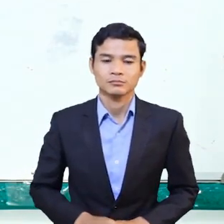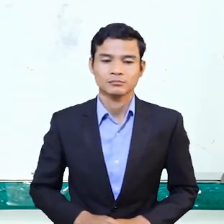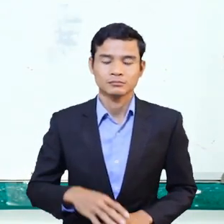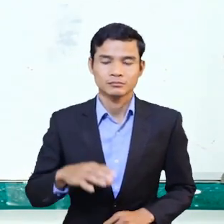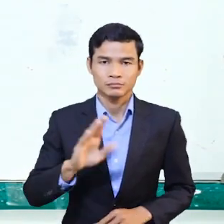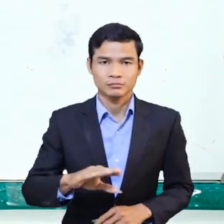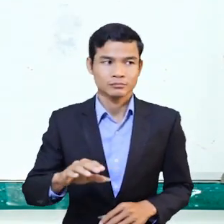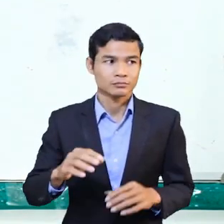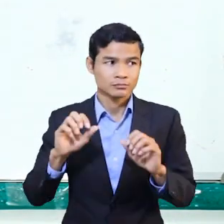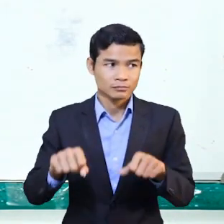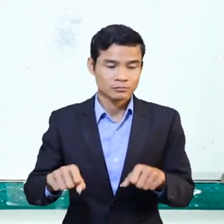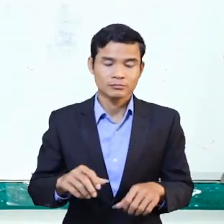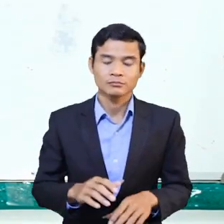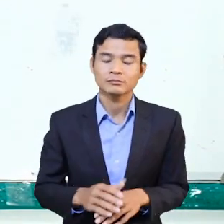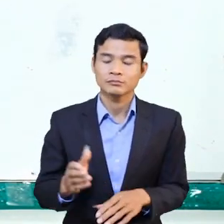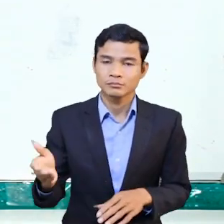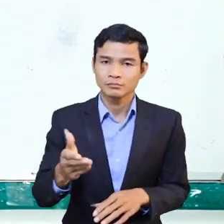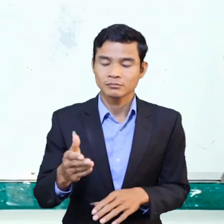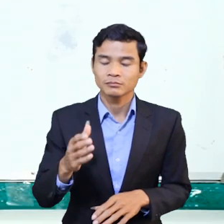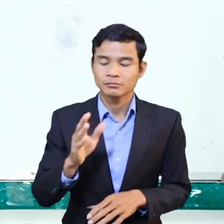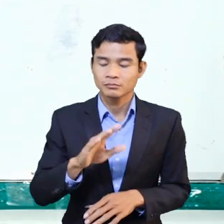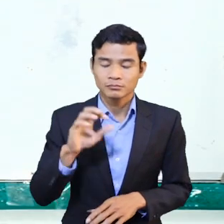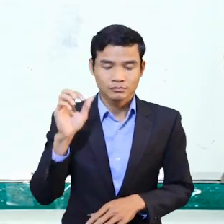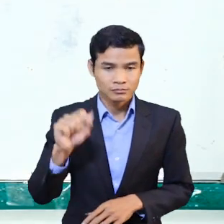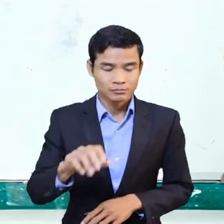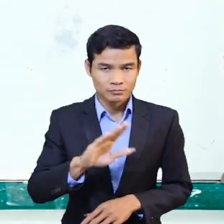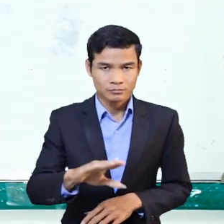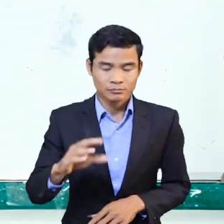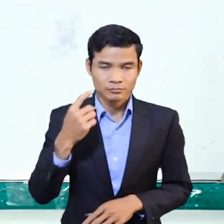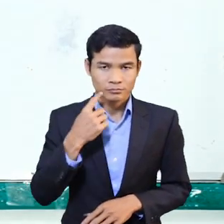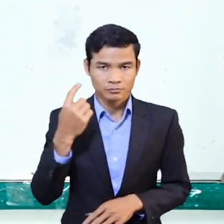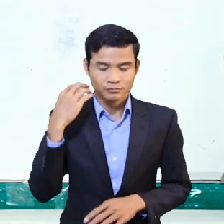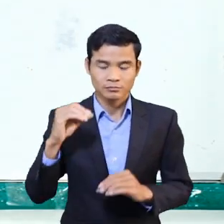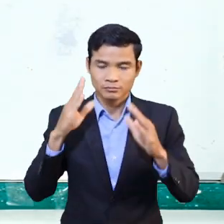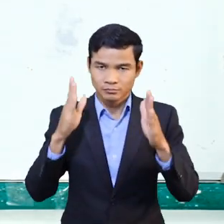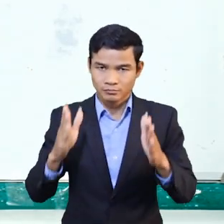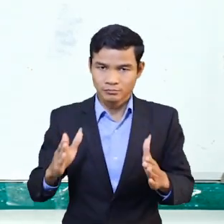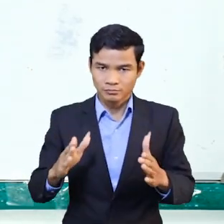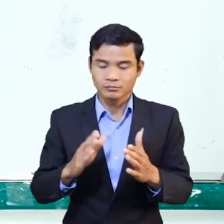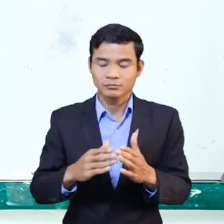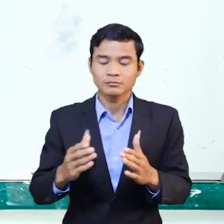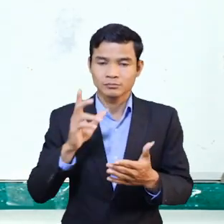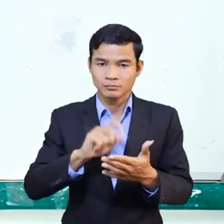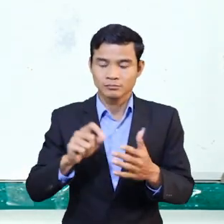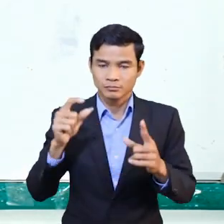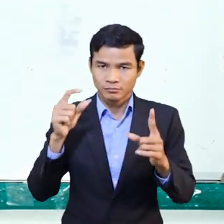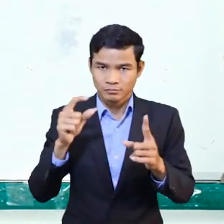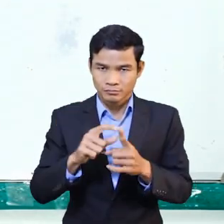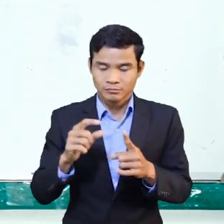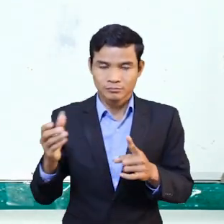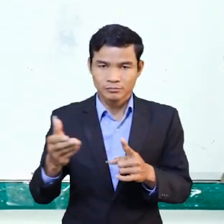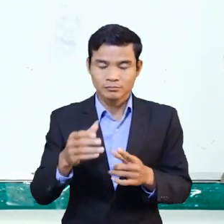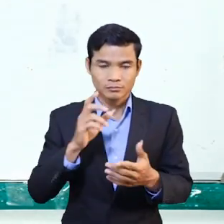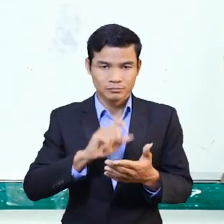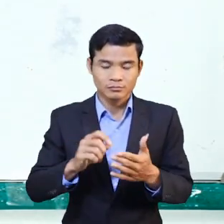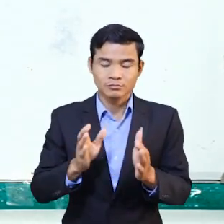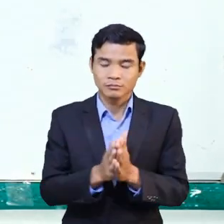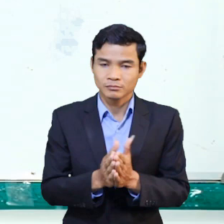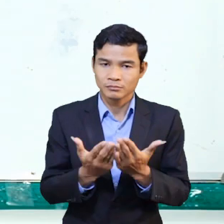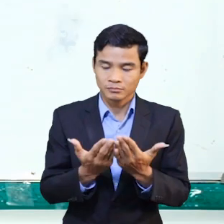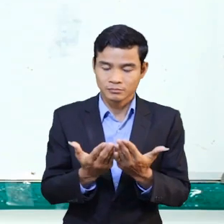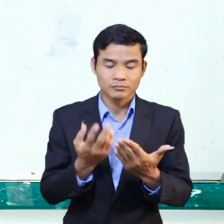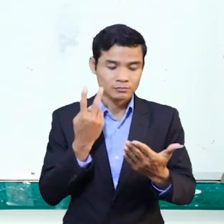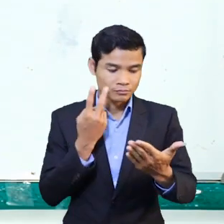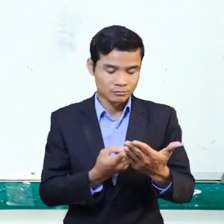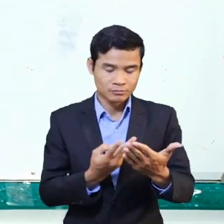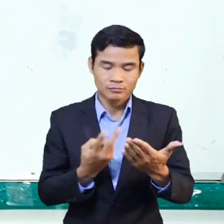Chà, đôi chân này. Chà, con tặng ọc này. Chà, mà sao mấy nhạc rút bàn ở con sở xế bìa. Chà, đôi chân này con bạc xếp phơi tặng ọc này. Đồng bây